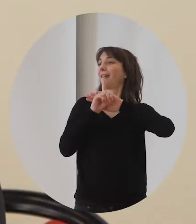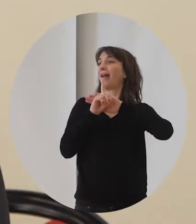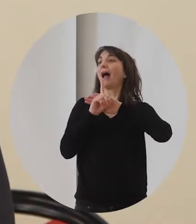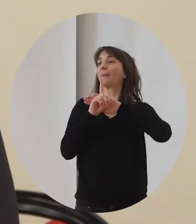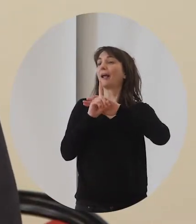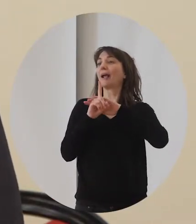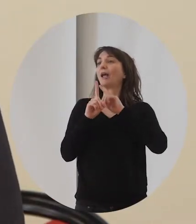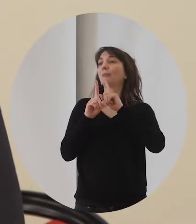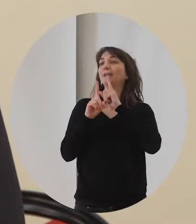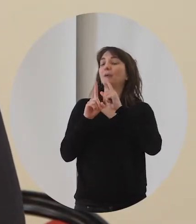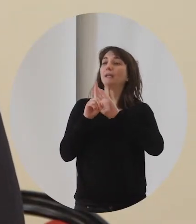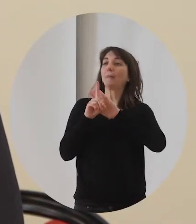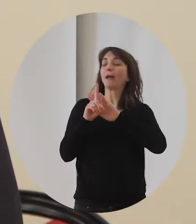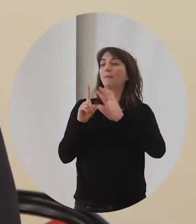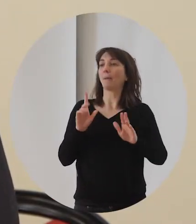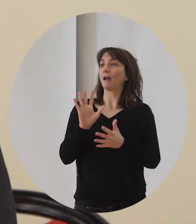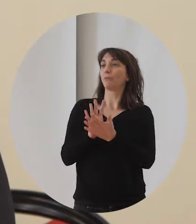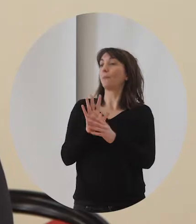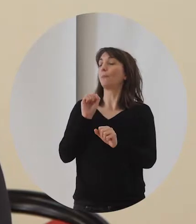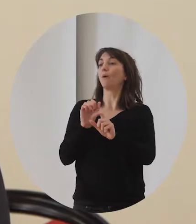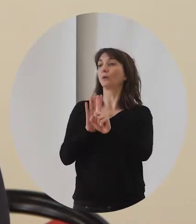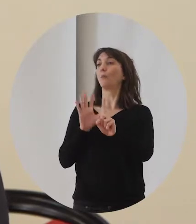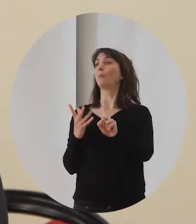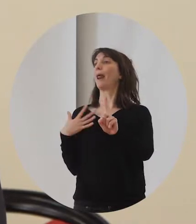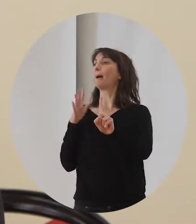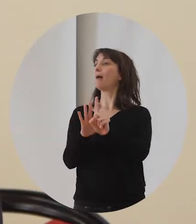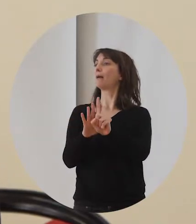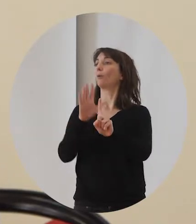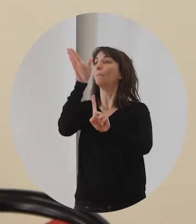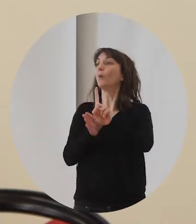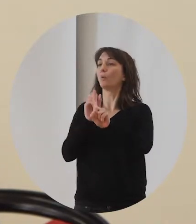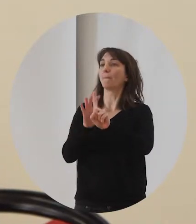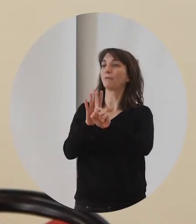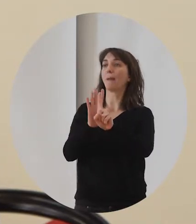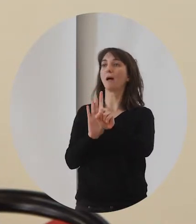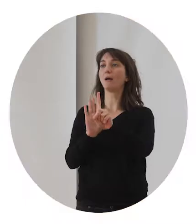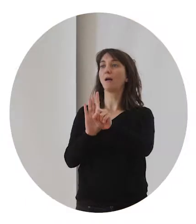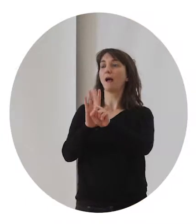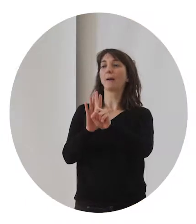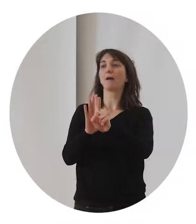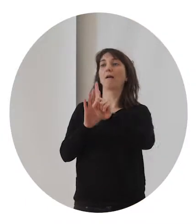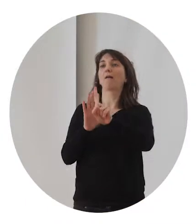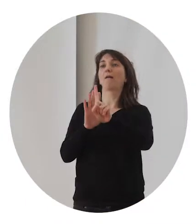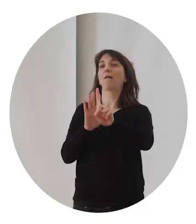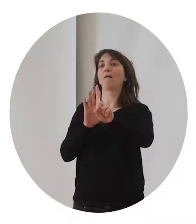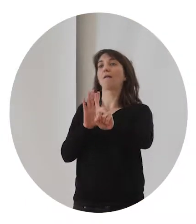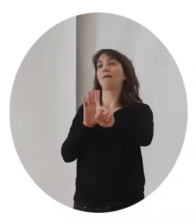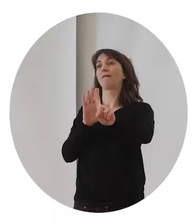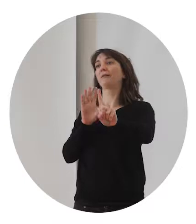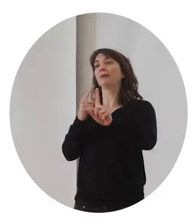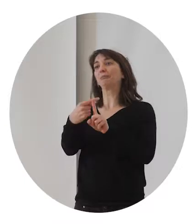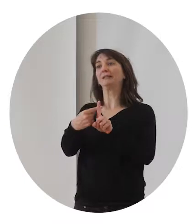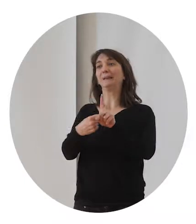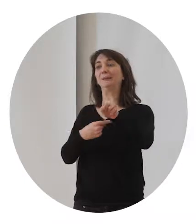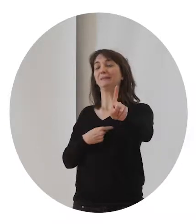peut-être progressivement, juste une main au niveau de son dos et progressivement lâcher ses appuis. L'appui dos va vraiment permettre